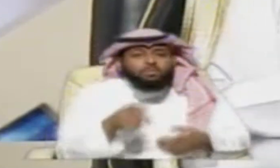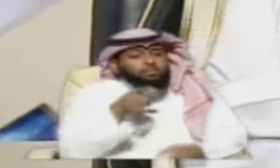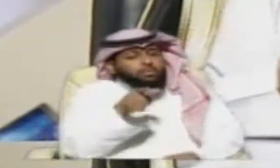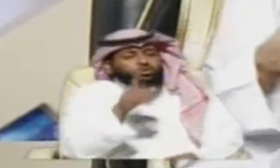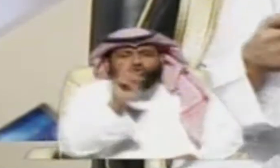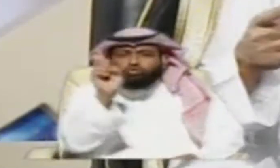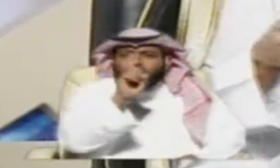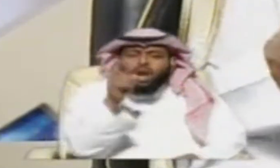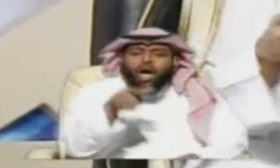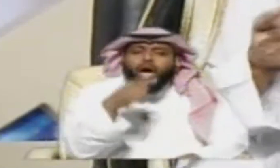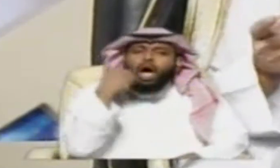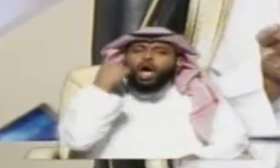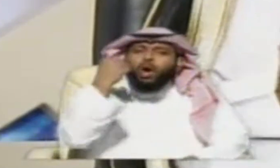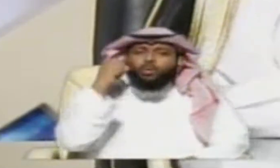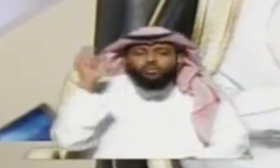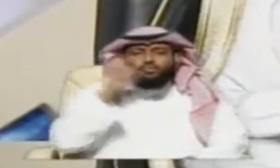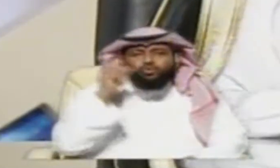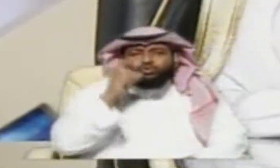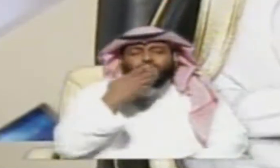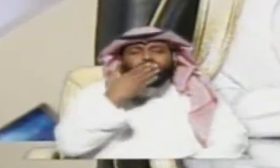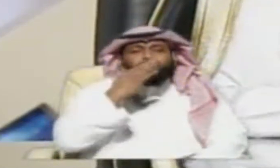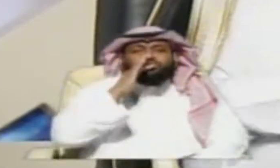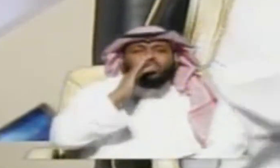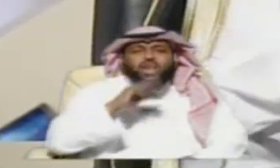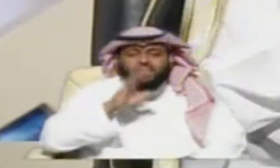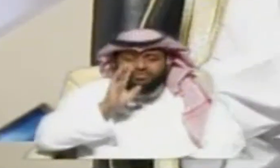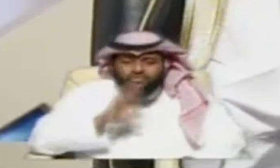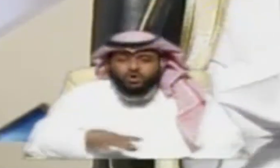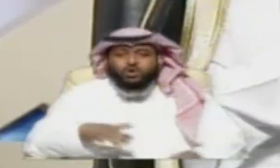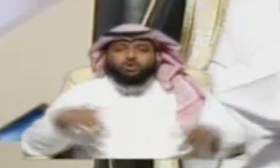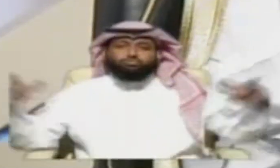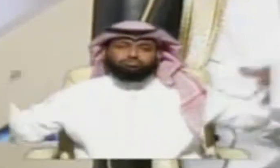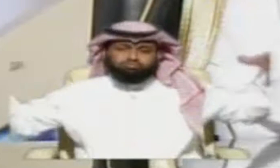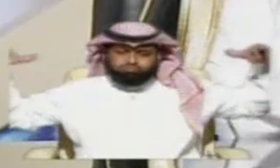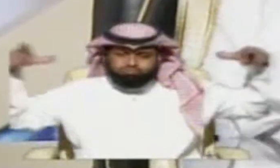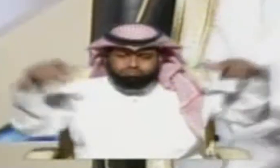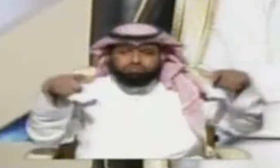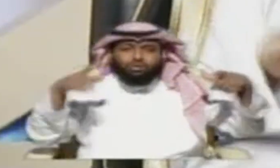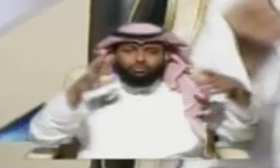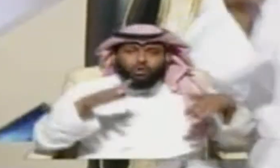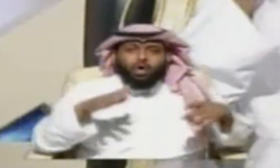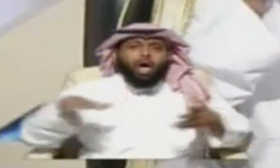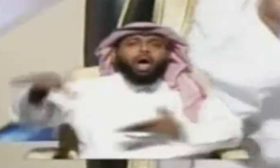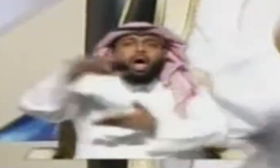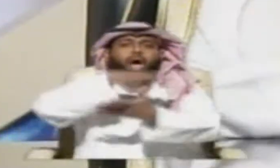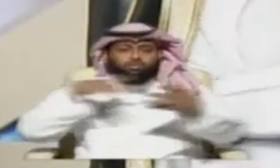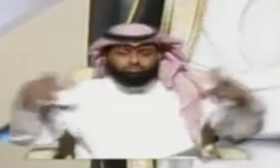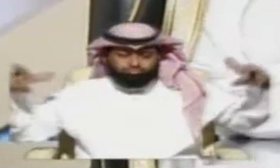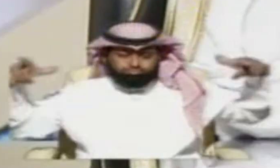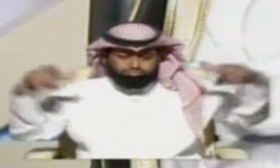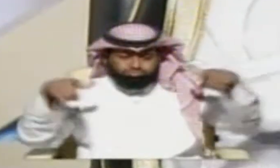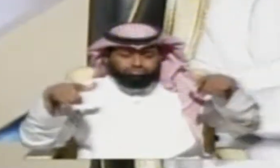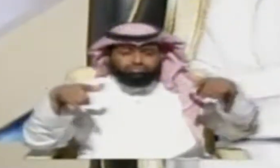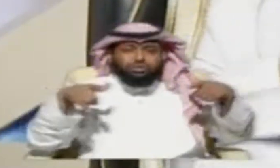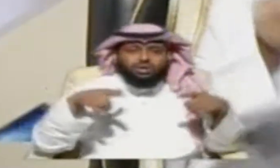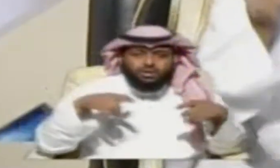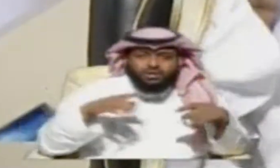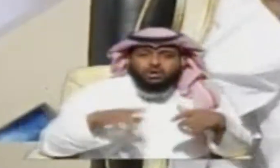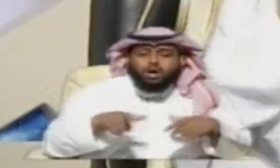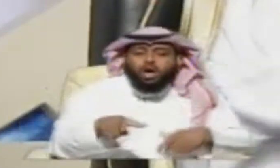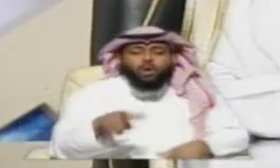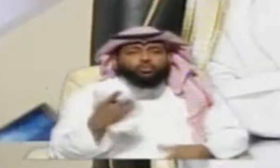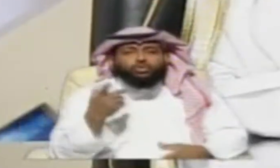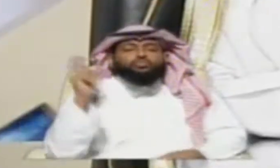ورغم تكالب الأمم ضدهم لا يستطيعون أن يعملوا شيئا، لكنهم استطاعوا الحقيقة